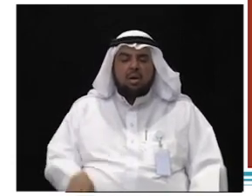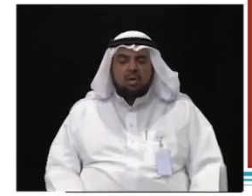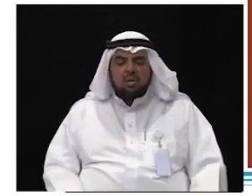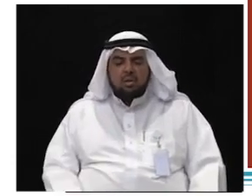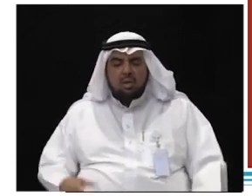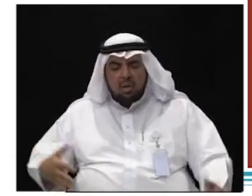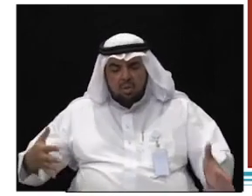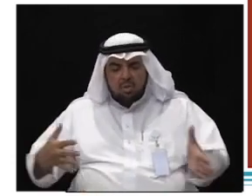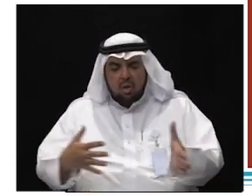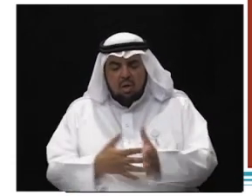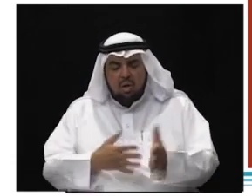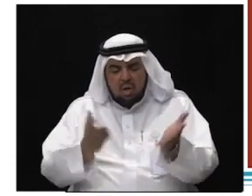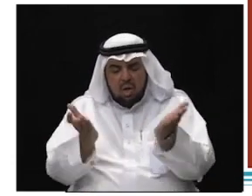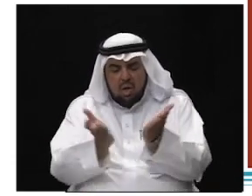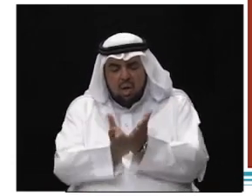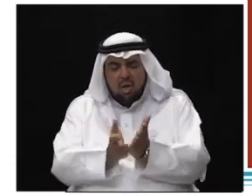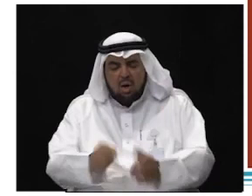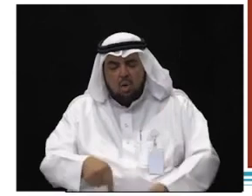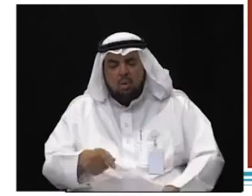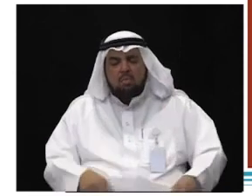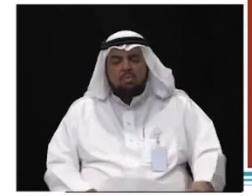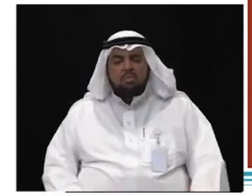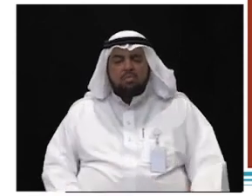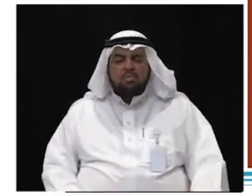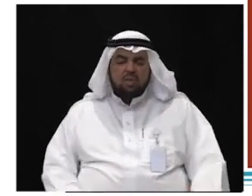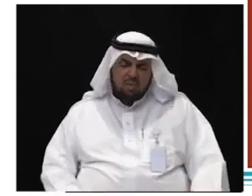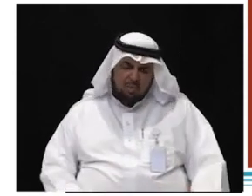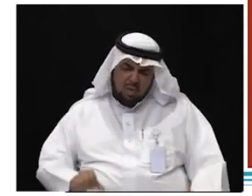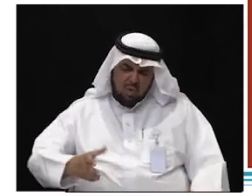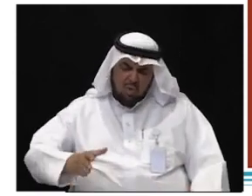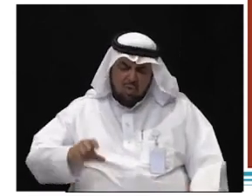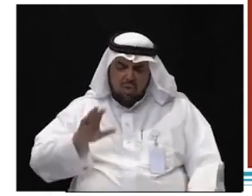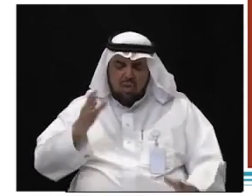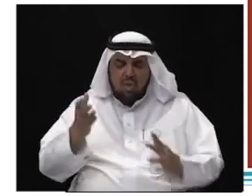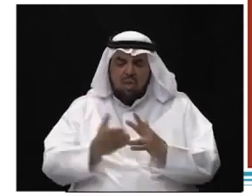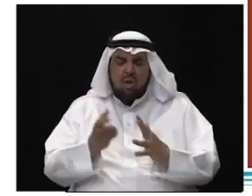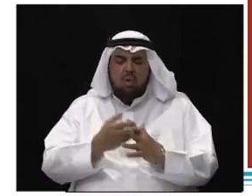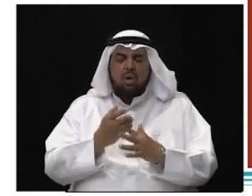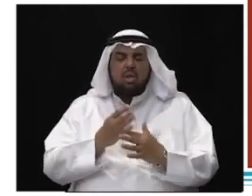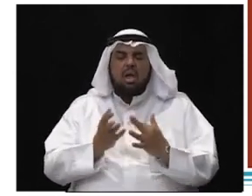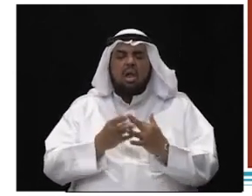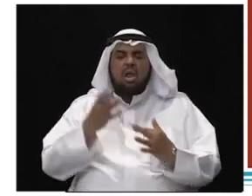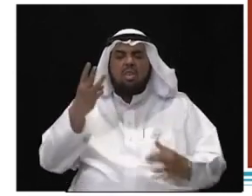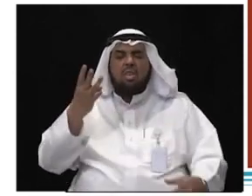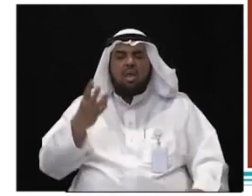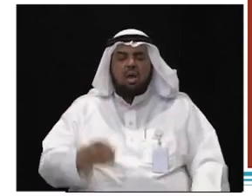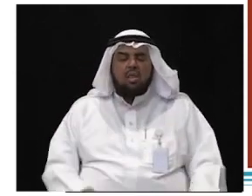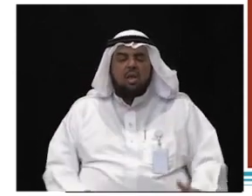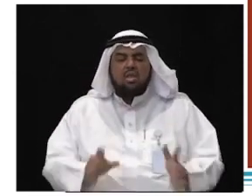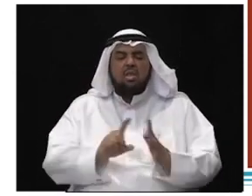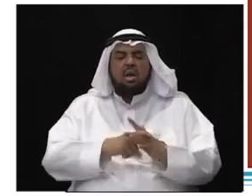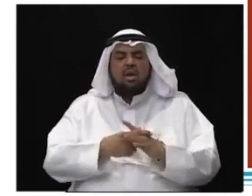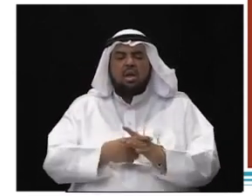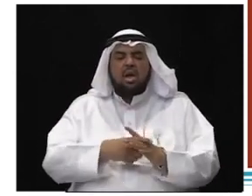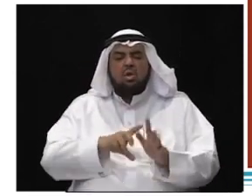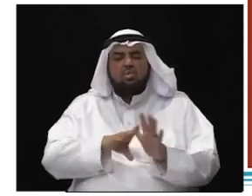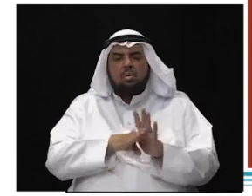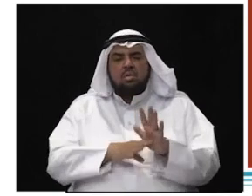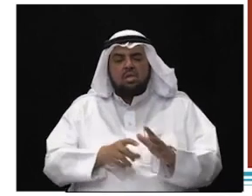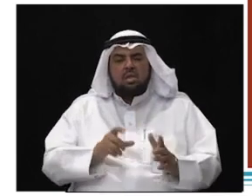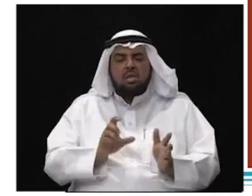وهكذا وصلنا إلى نهاية درسنا لهذا اليوم فيما يخص الوحدة الثالثة تقنيات وبرمجة الأجهزة الذكية، وقد أنهينا